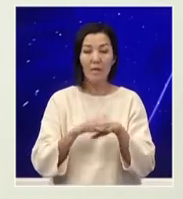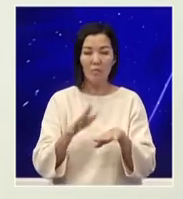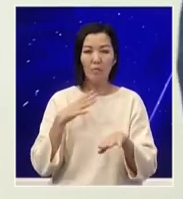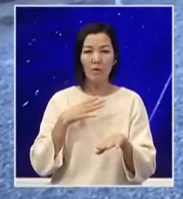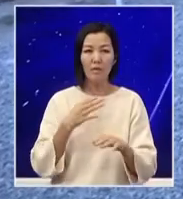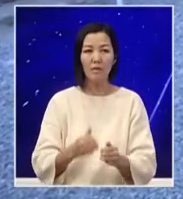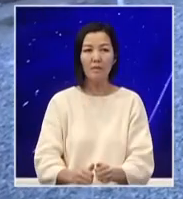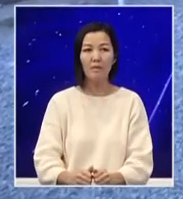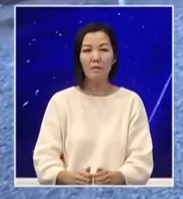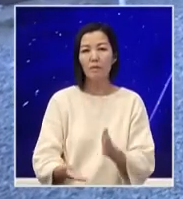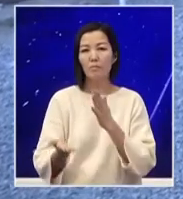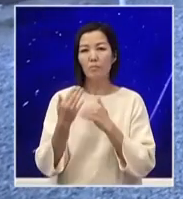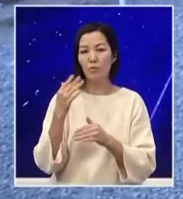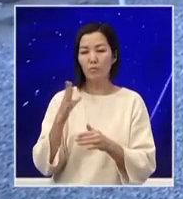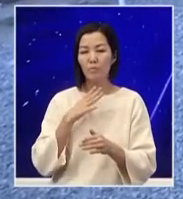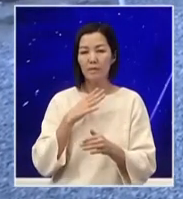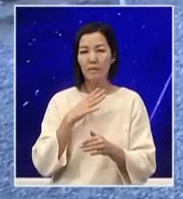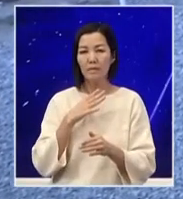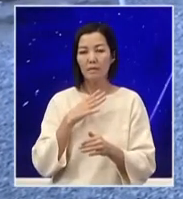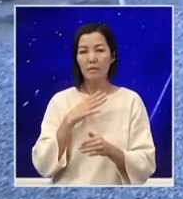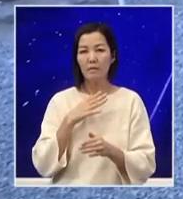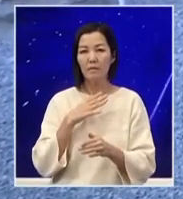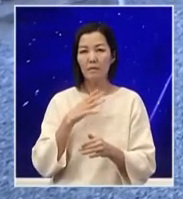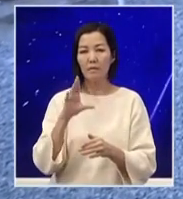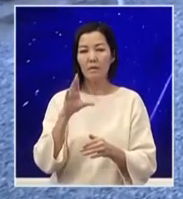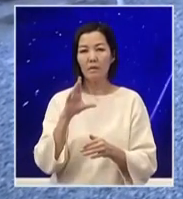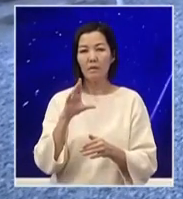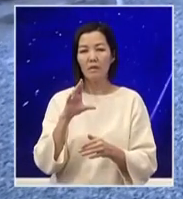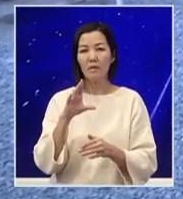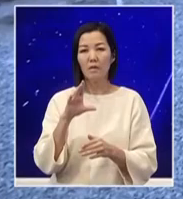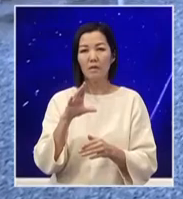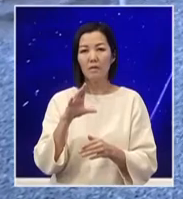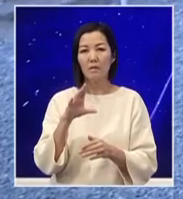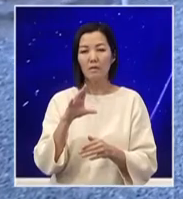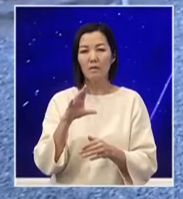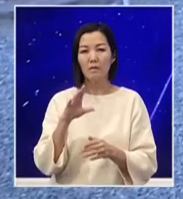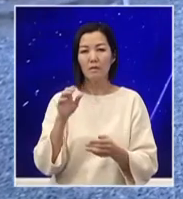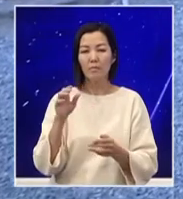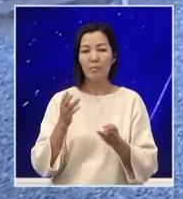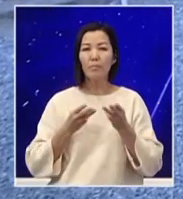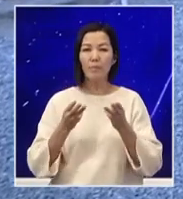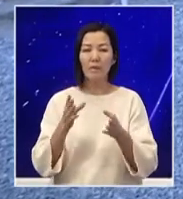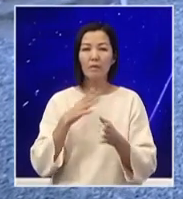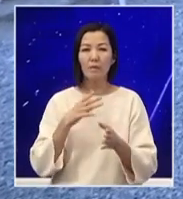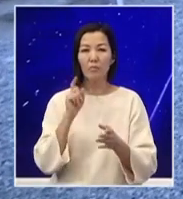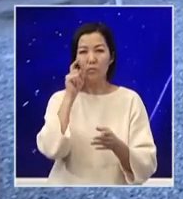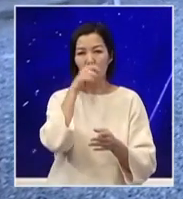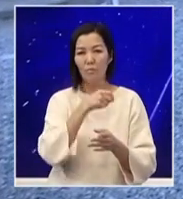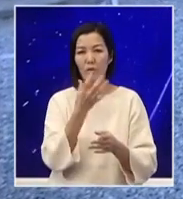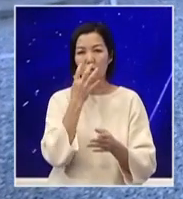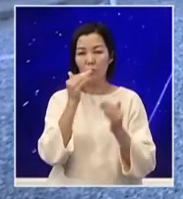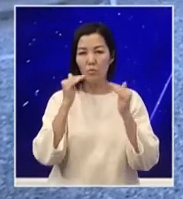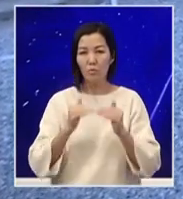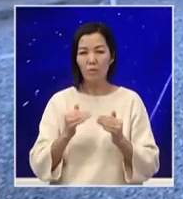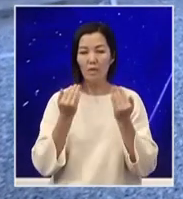еді. Бұрын біз жаңағы сұйық отынмен жағатынбыз, оны үнемдейтінбіз, сондықтан кішкене жылу төмендеу